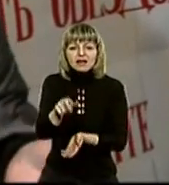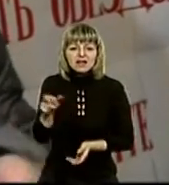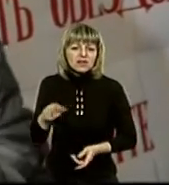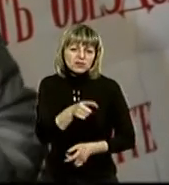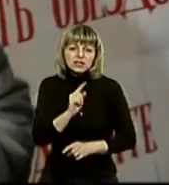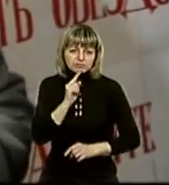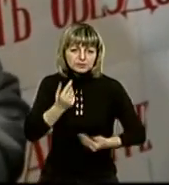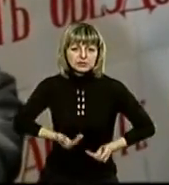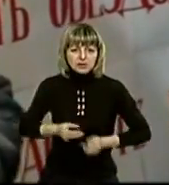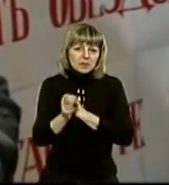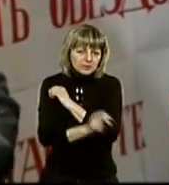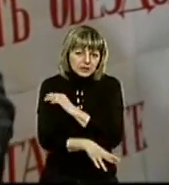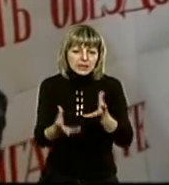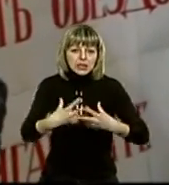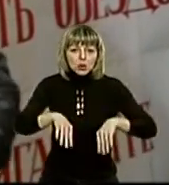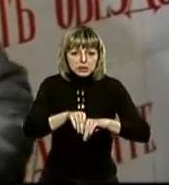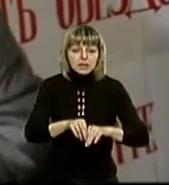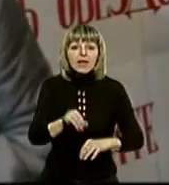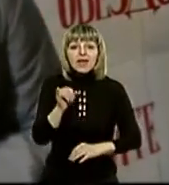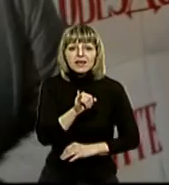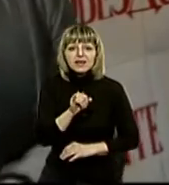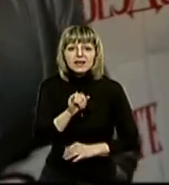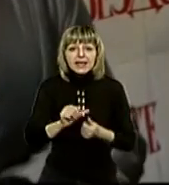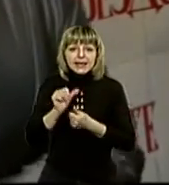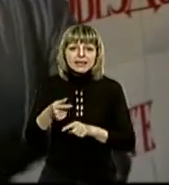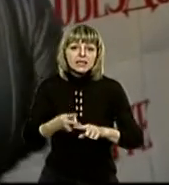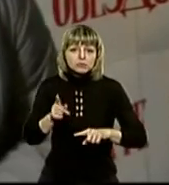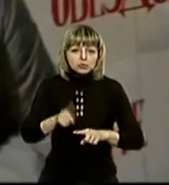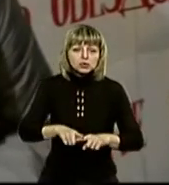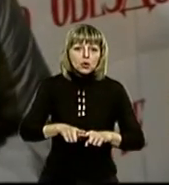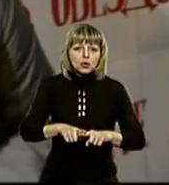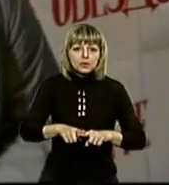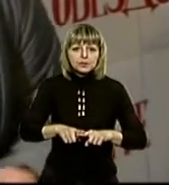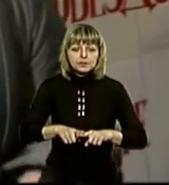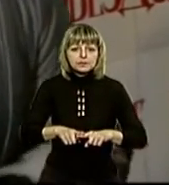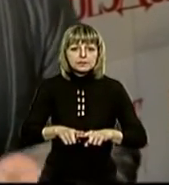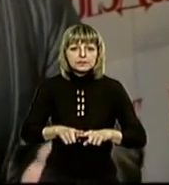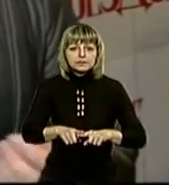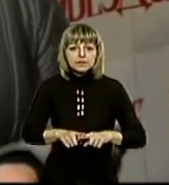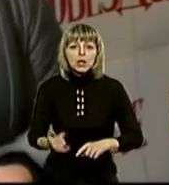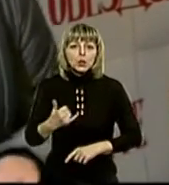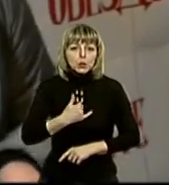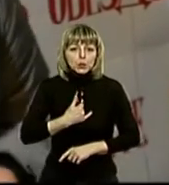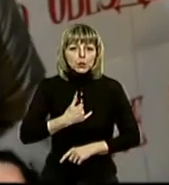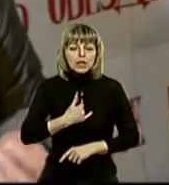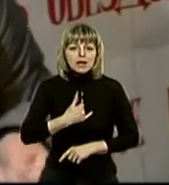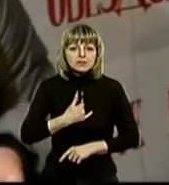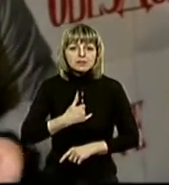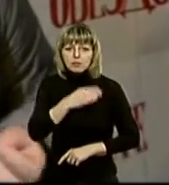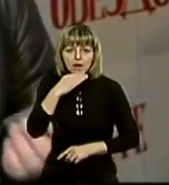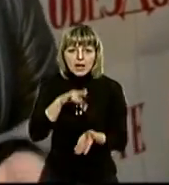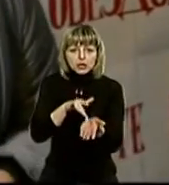заможні родини. Так? І крім того, з огляду на те, що у нас так багато ромів,